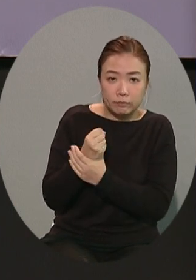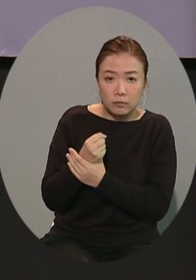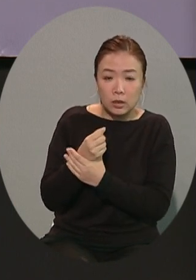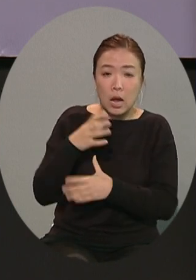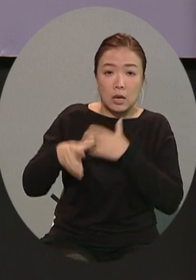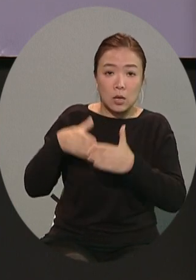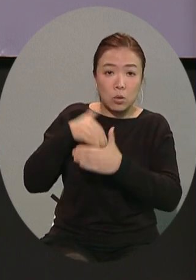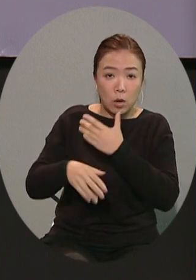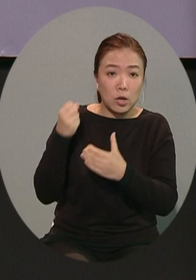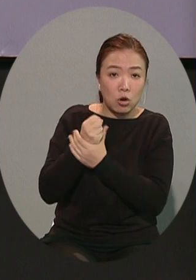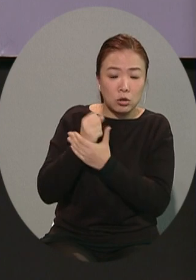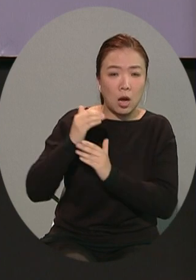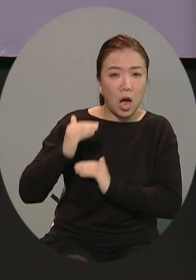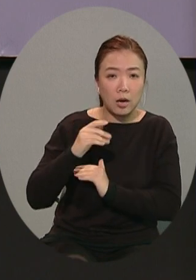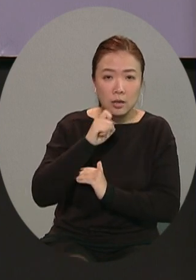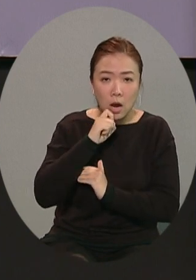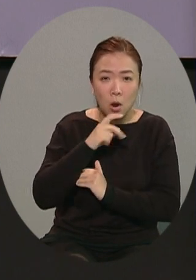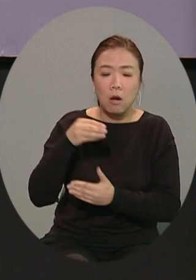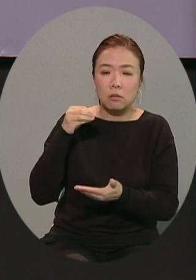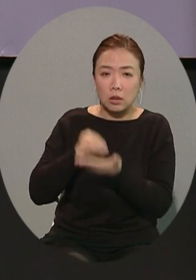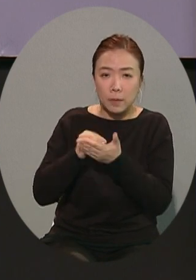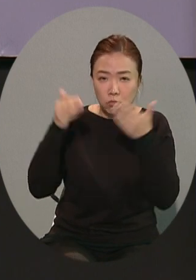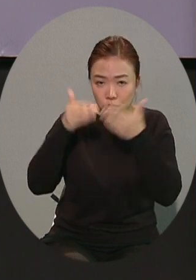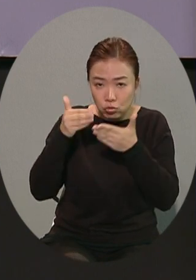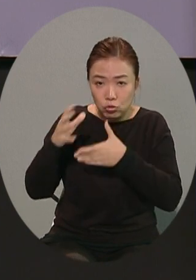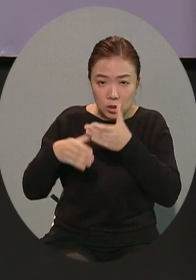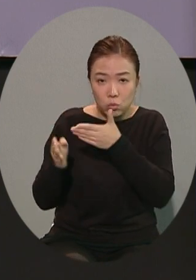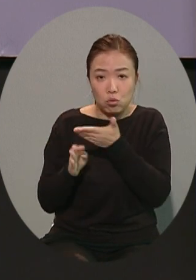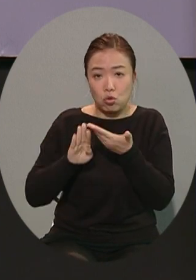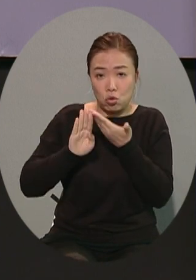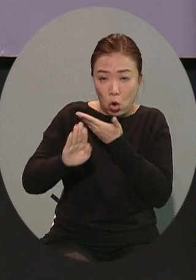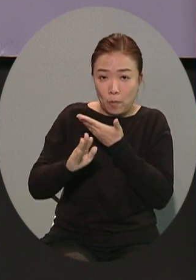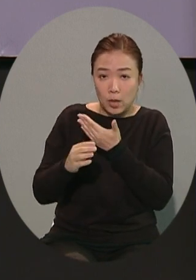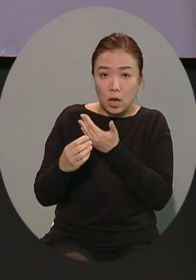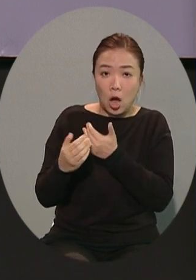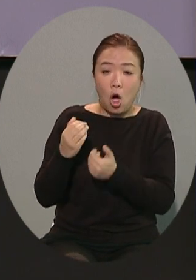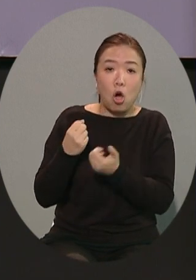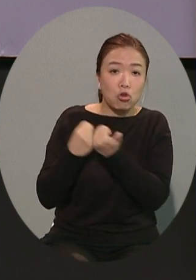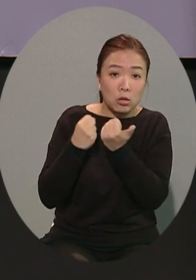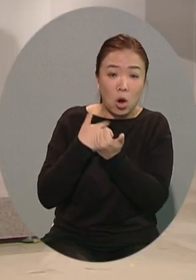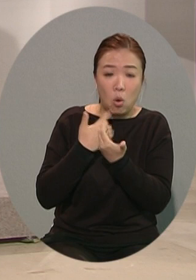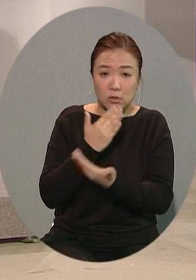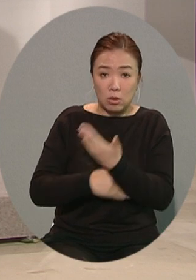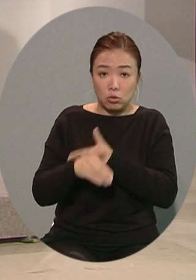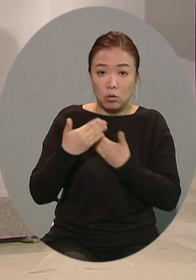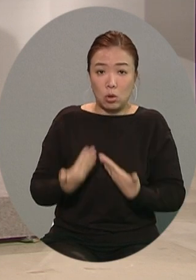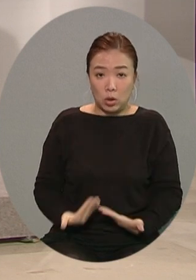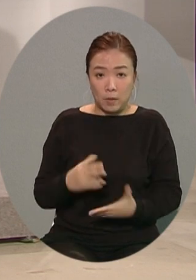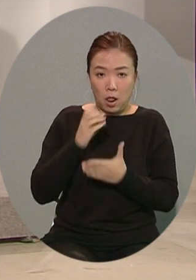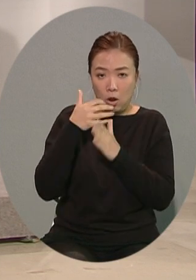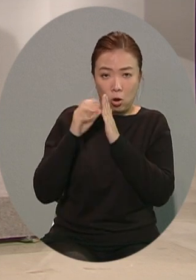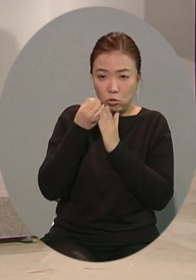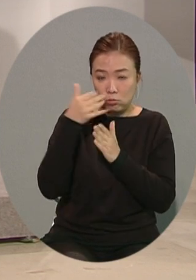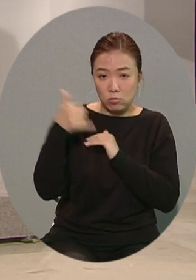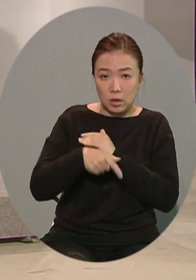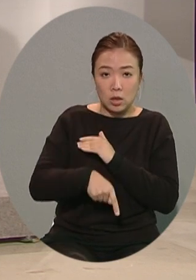入面嘅抗爭係有限，我哋更加要專注議會外嘅抗爭。我今日受咗傷，所以我留喺呢度。 嘉誠。 我